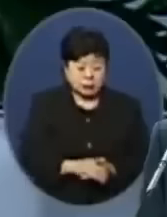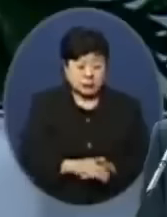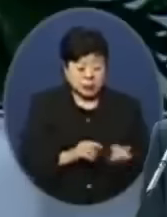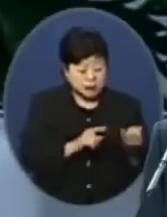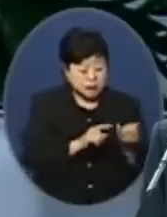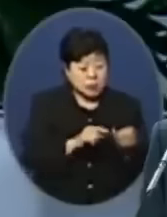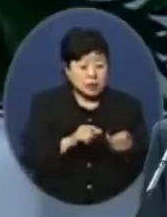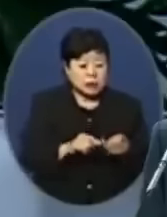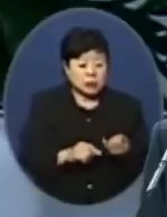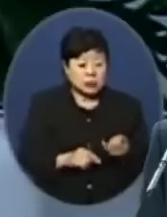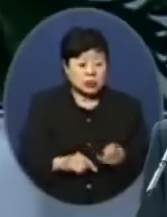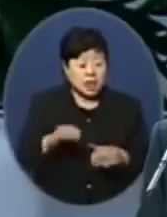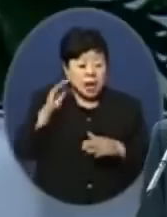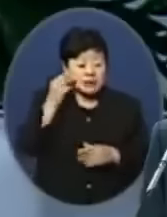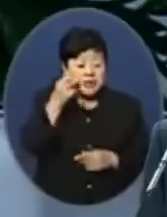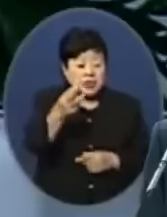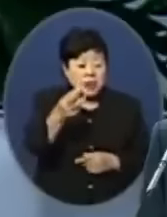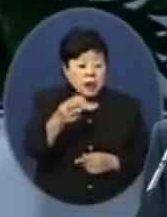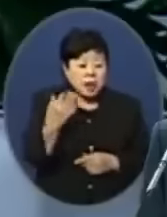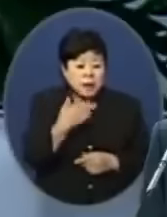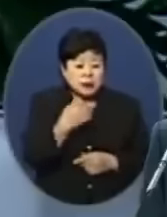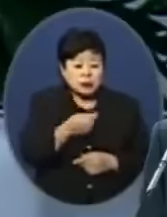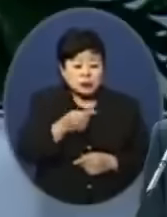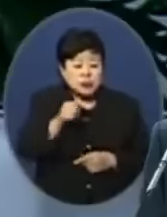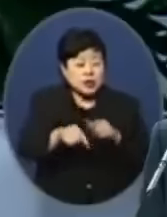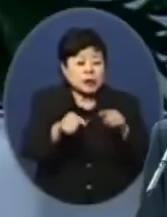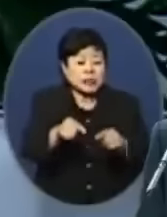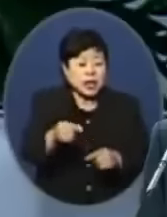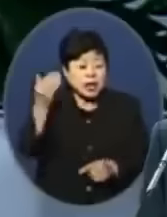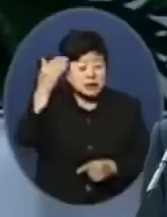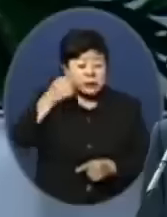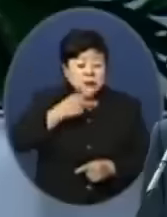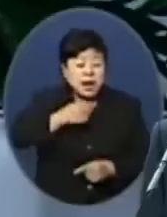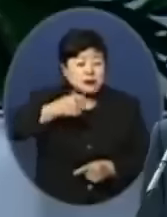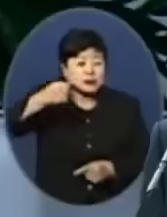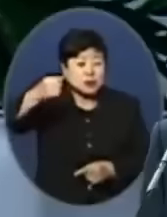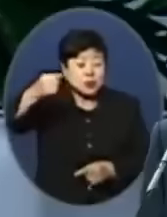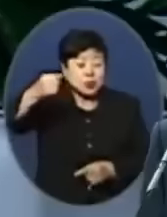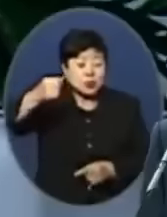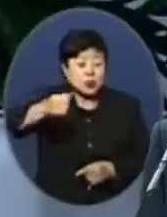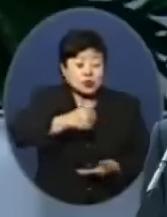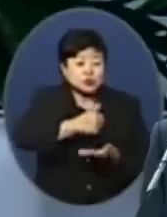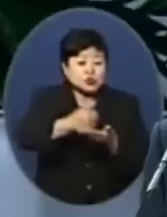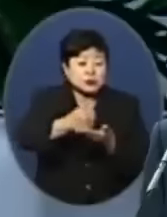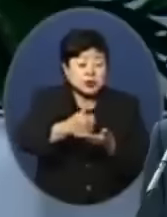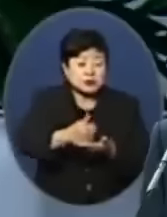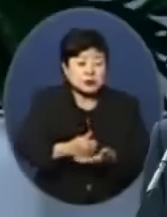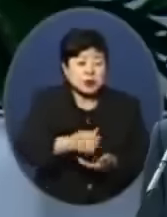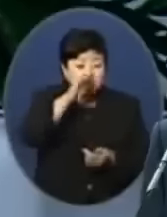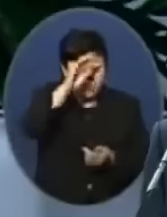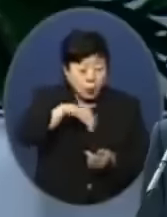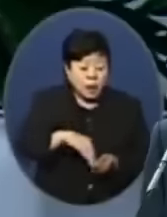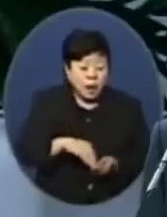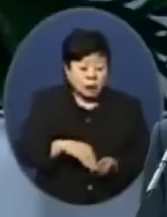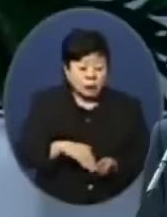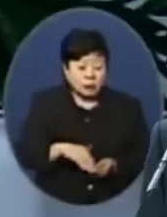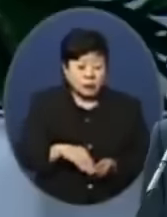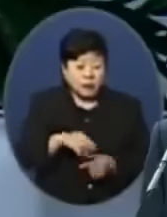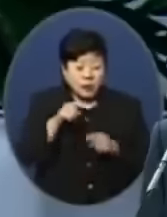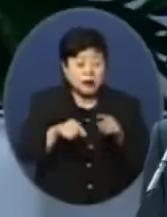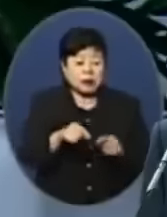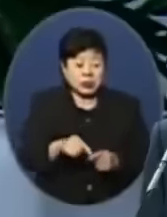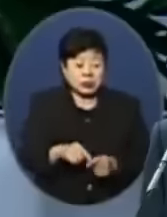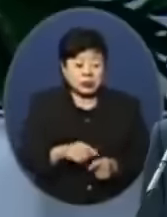그런데 이 여자들은 지식만 가지고 있다. 베드로가 물을 걸었다는 지식만 가지고 있지 주님께서 도랑물을